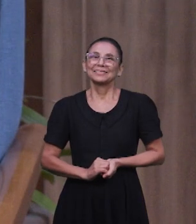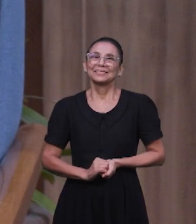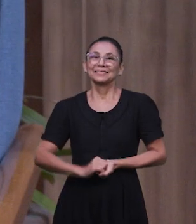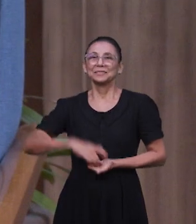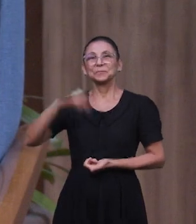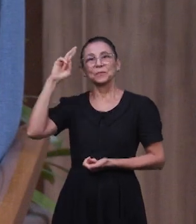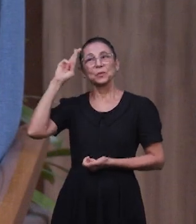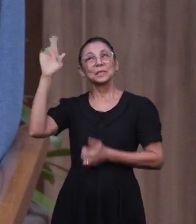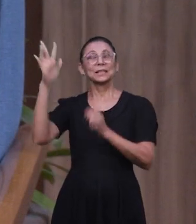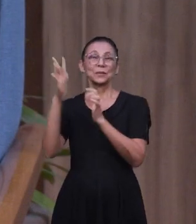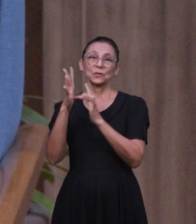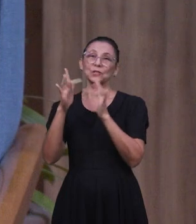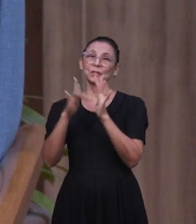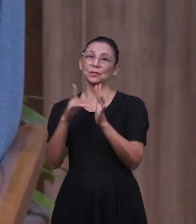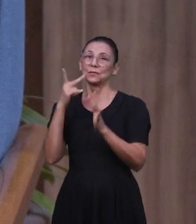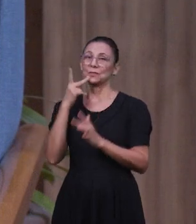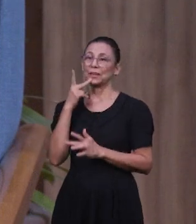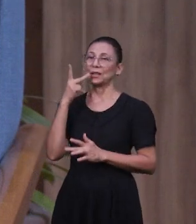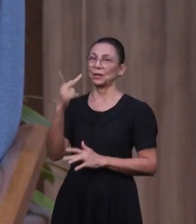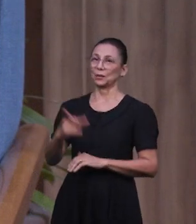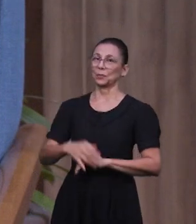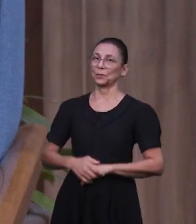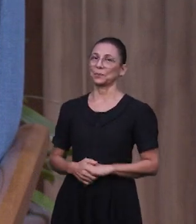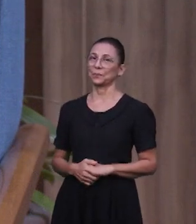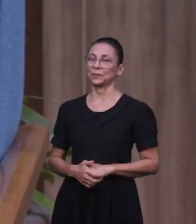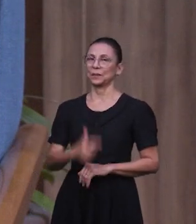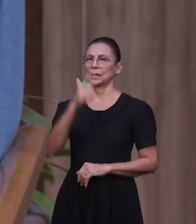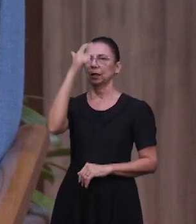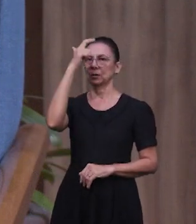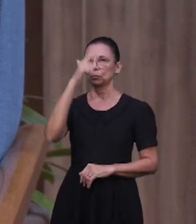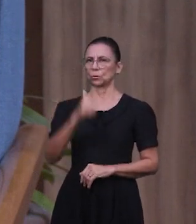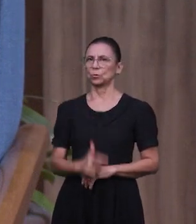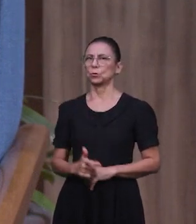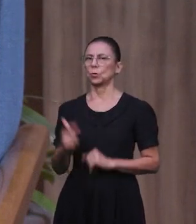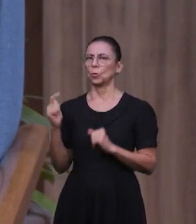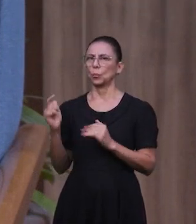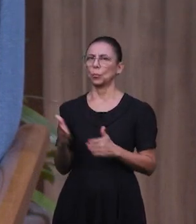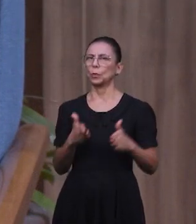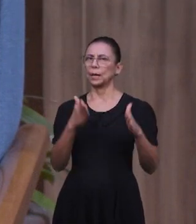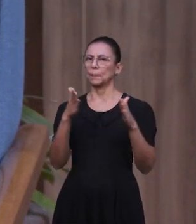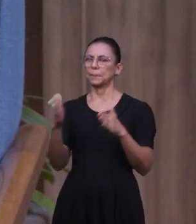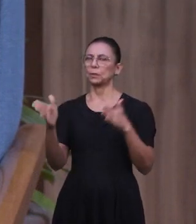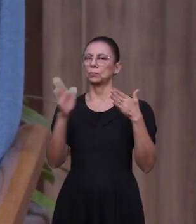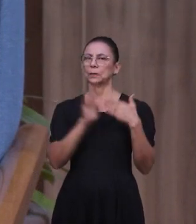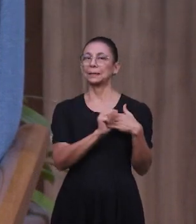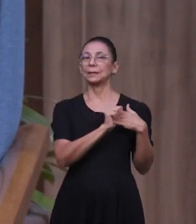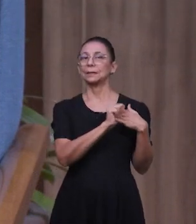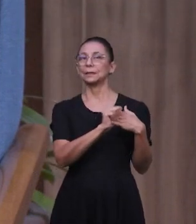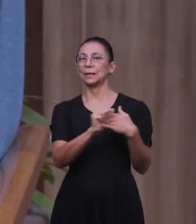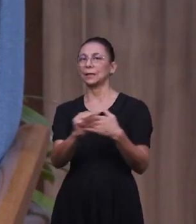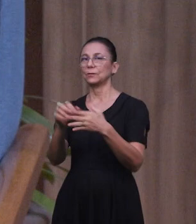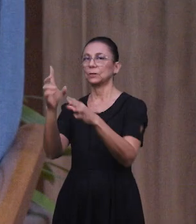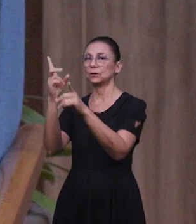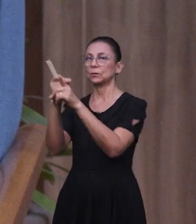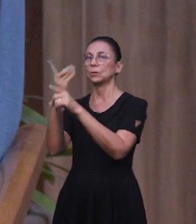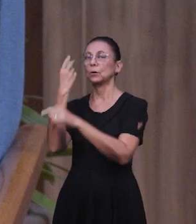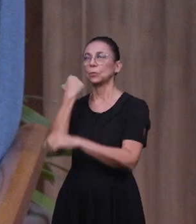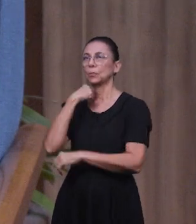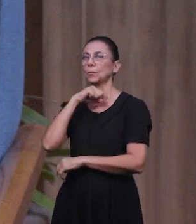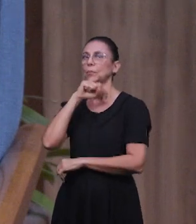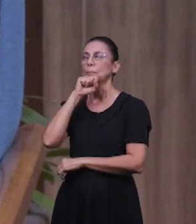Le Seigneur Jésus a dit qu'il est le chemin qui amène chacun de nous à la rencontre avec le